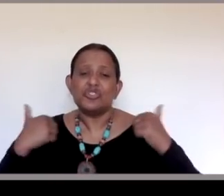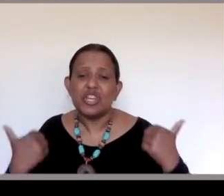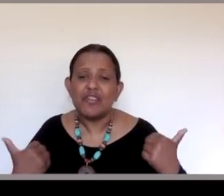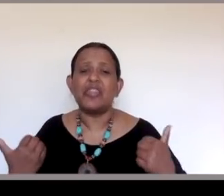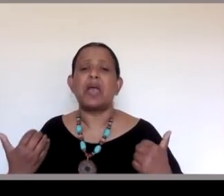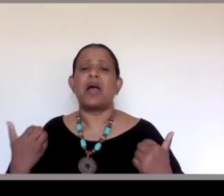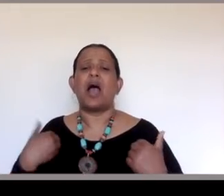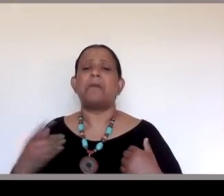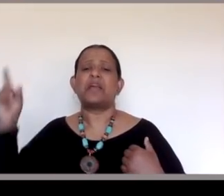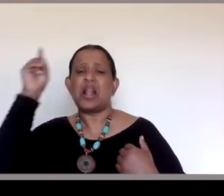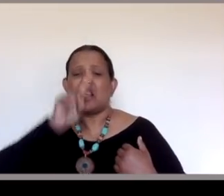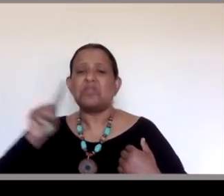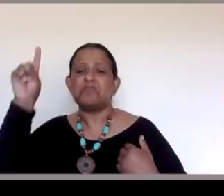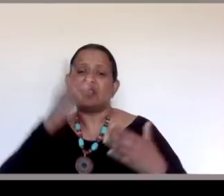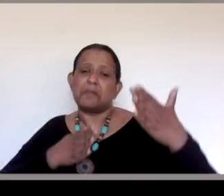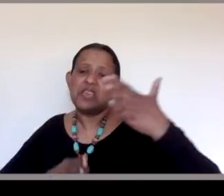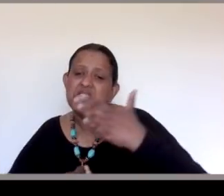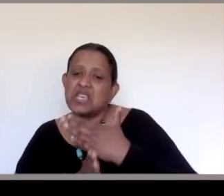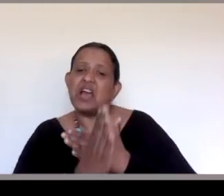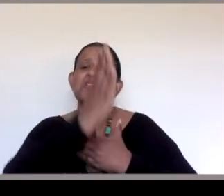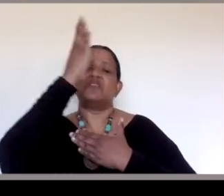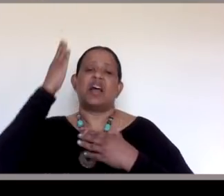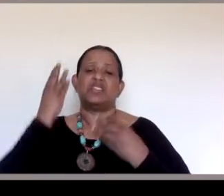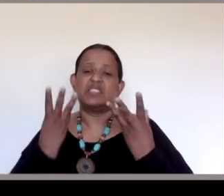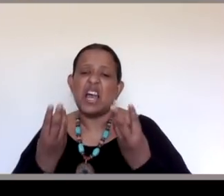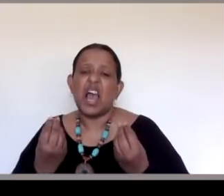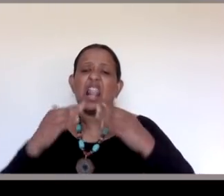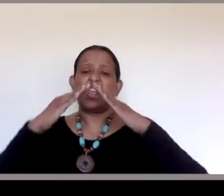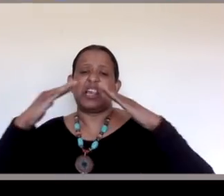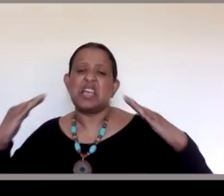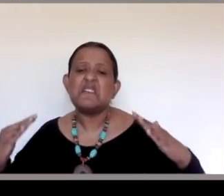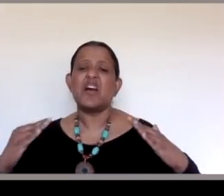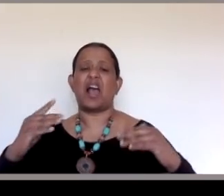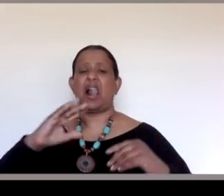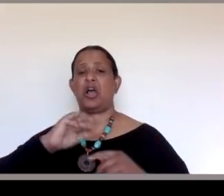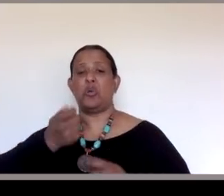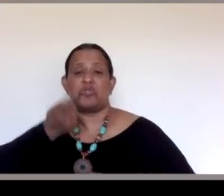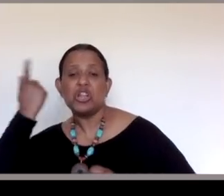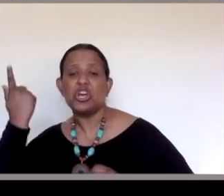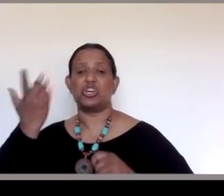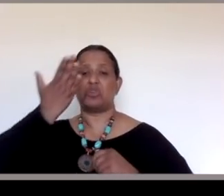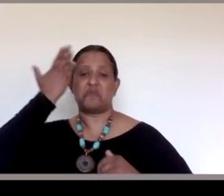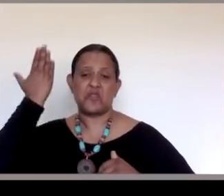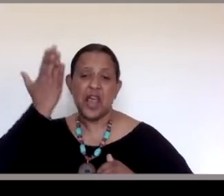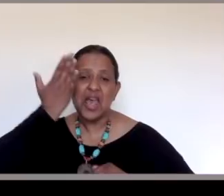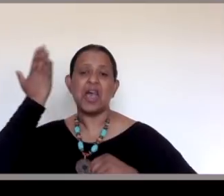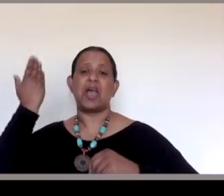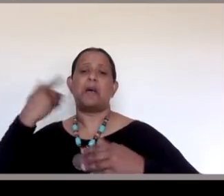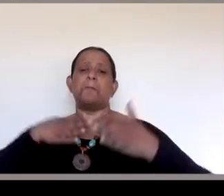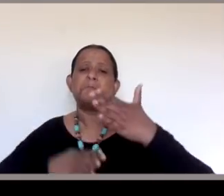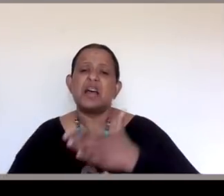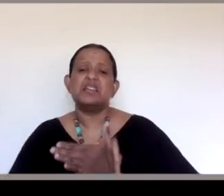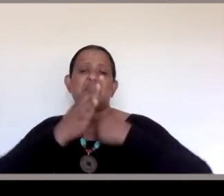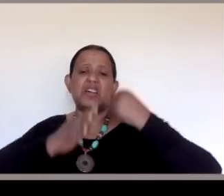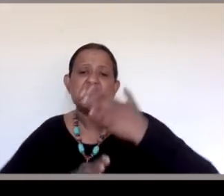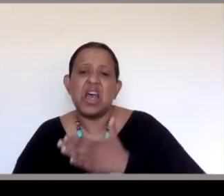சாலமன் ராஜாவுக்கு சந்தோஷப்படுவதற்கான எல்லா காரியங்களும் பொருட்களா இருக்கலாம் பதவிகளா இருக்கலாம் எல்லா காரியங்களும் இருந்தது